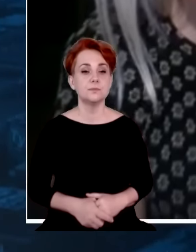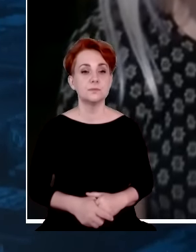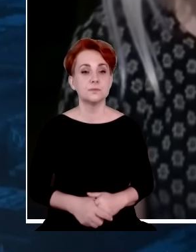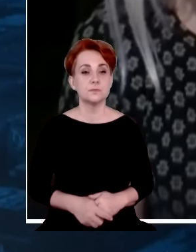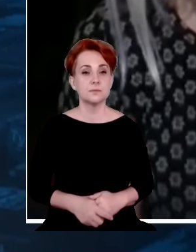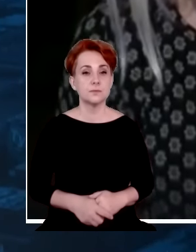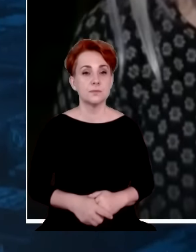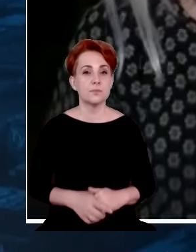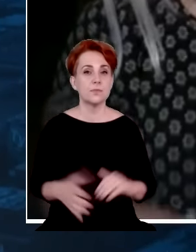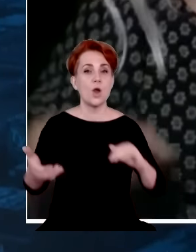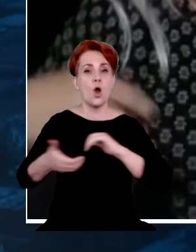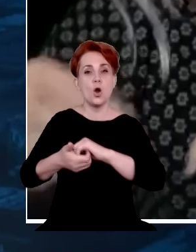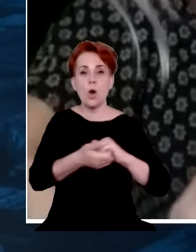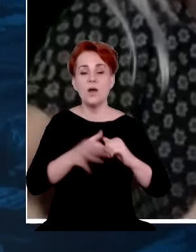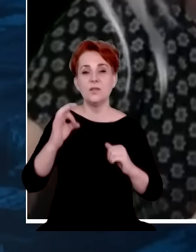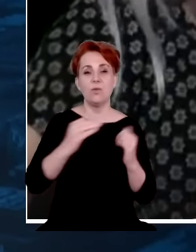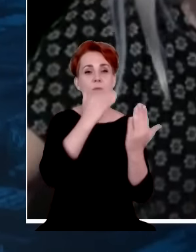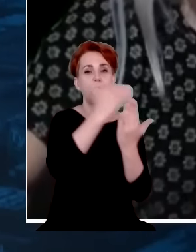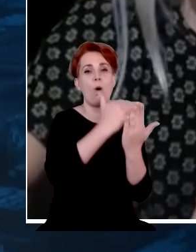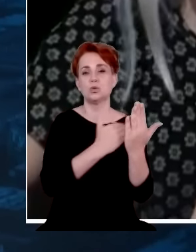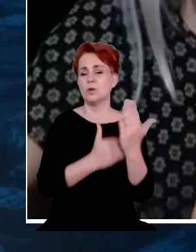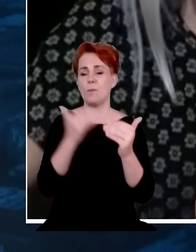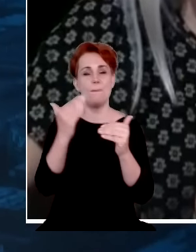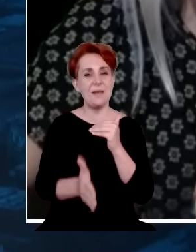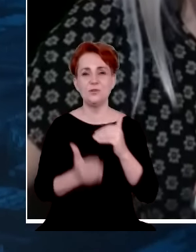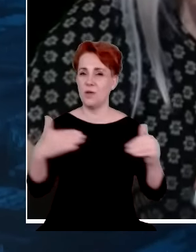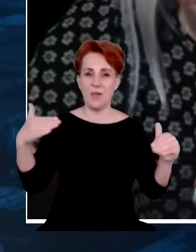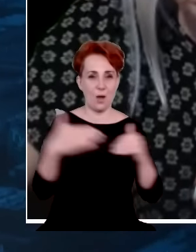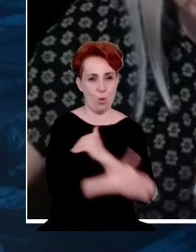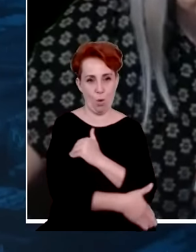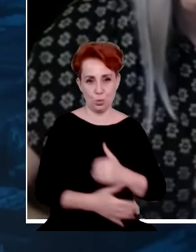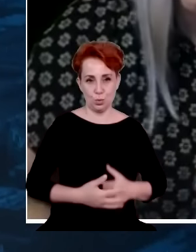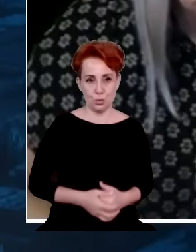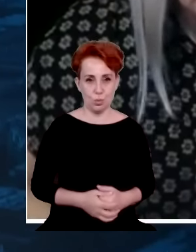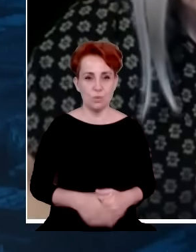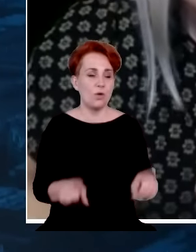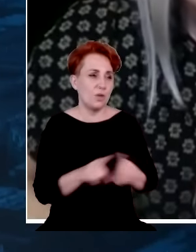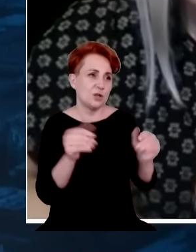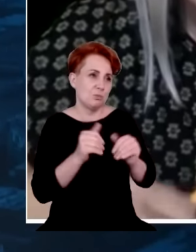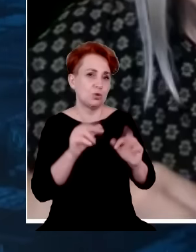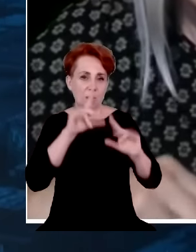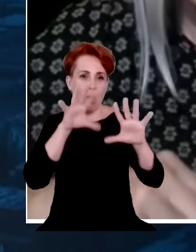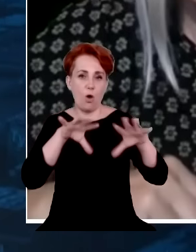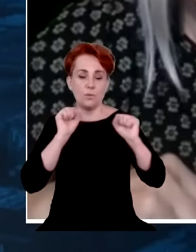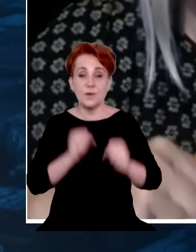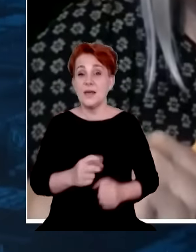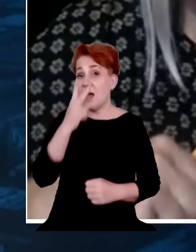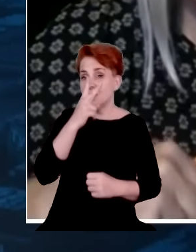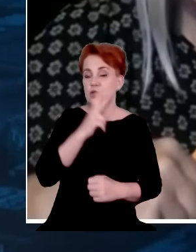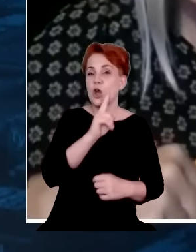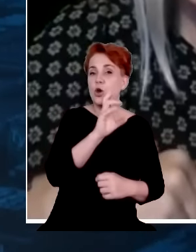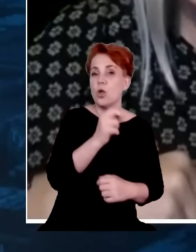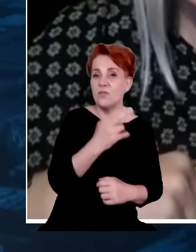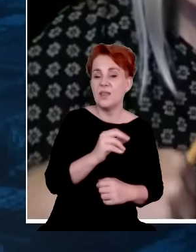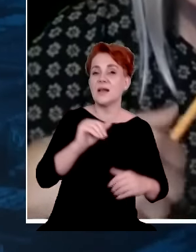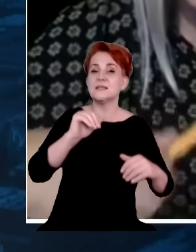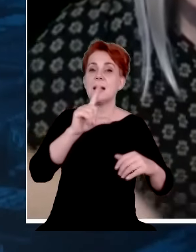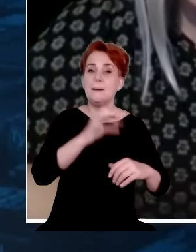ich postulaty będą na szm końcu też tak można do tego podejść słyszę że Konfederacja i PiS są gotowe do nowej